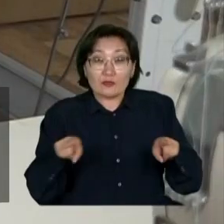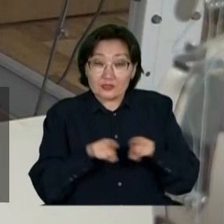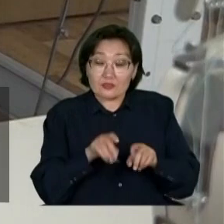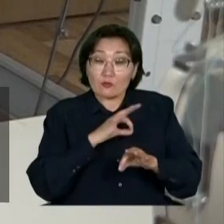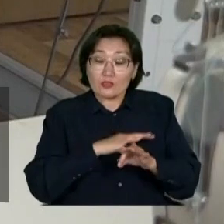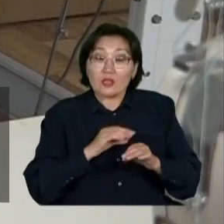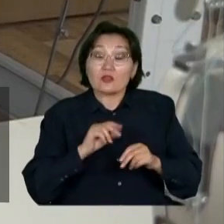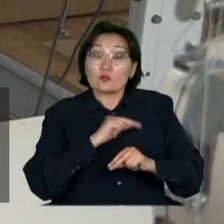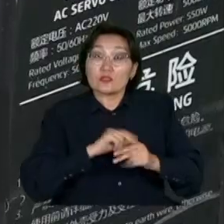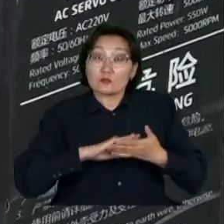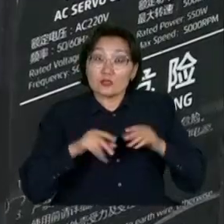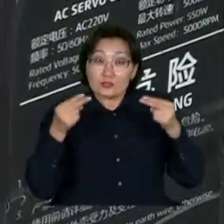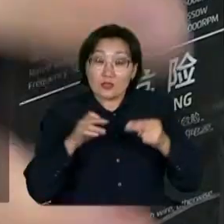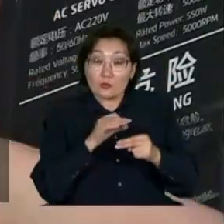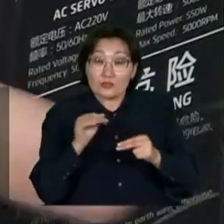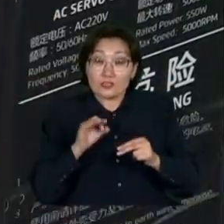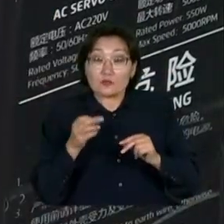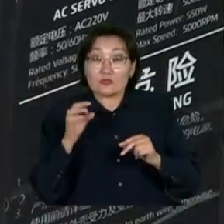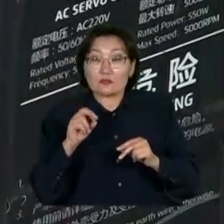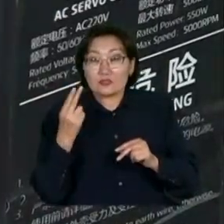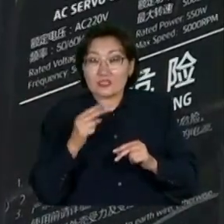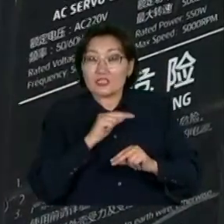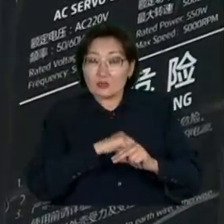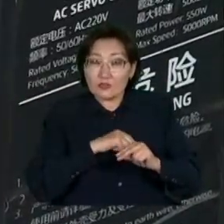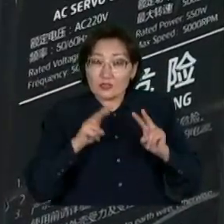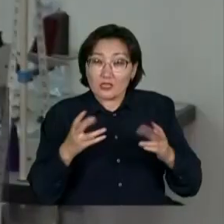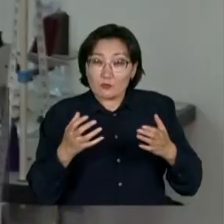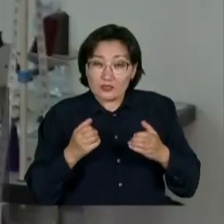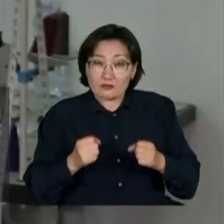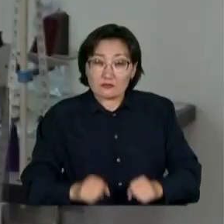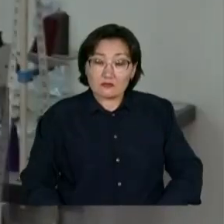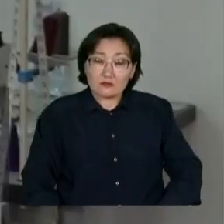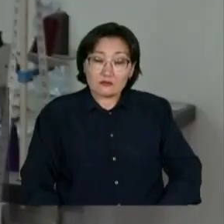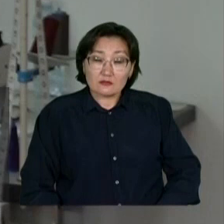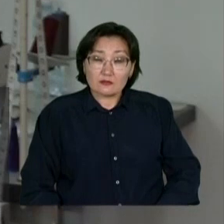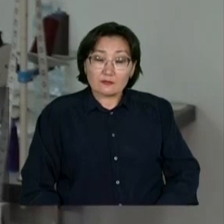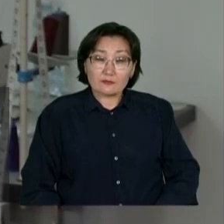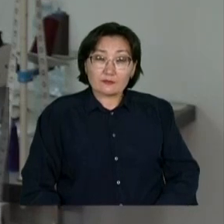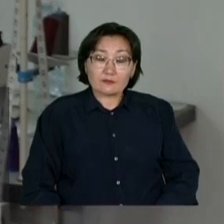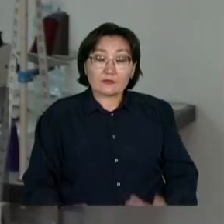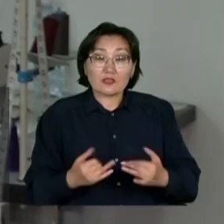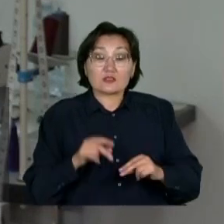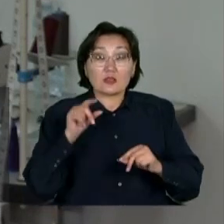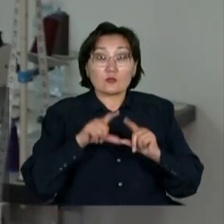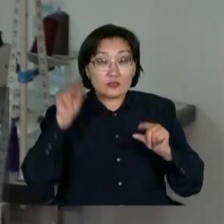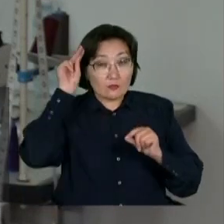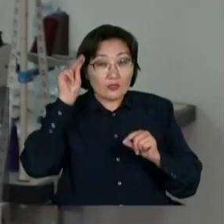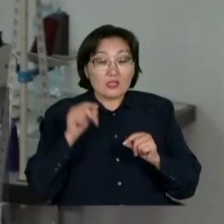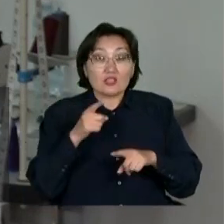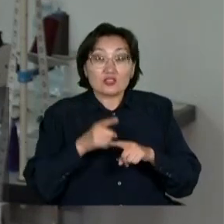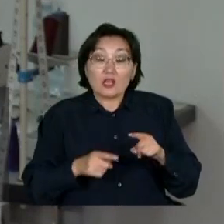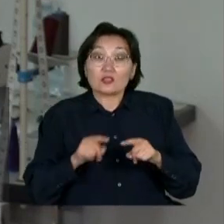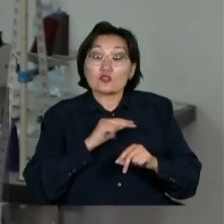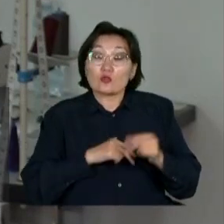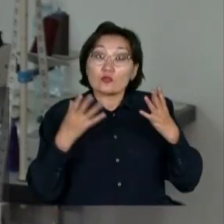еңбек келісім шартына қол қойып, ресми түрде әлеуметтік қызметкер атанды. Школьное время я работал неполный рабочий день. Мектеп уақытында мен жарты жұмыс